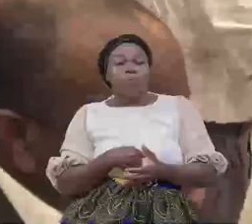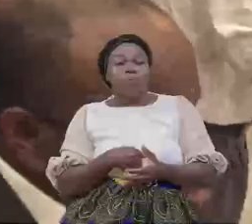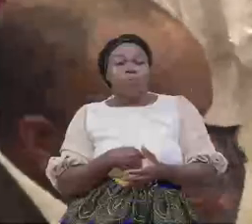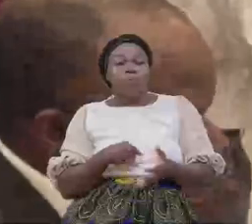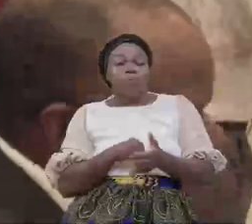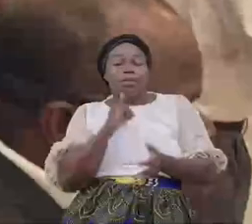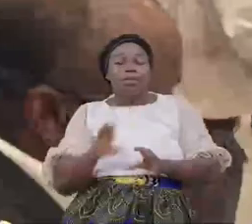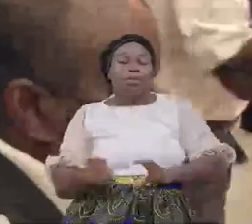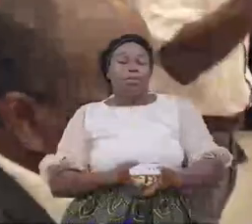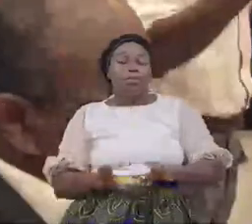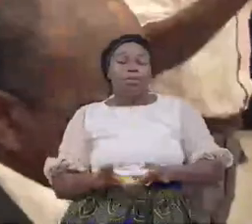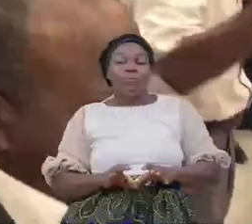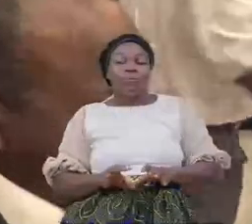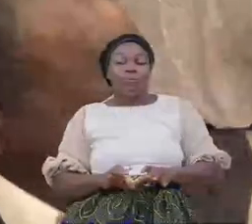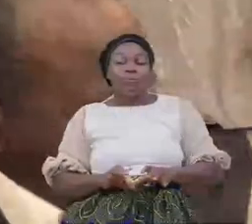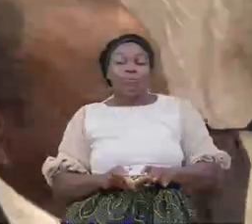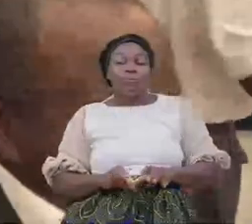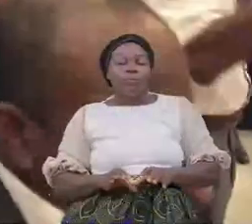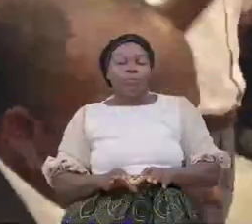C'est fait.